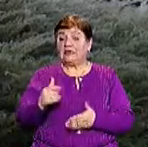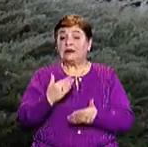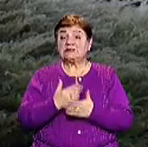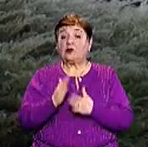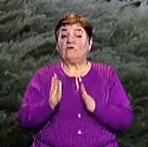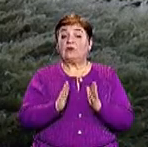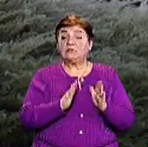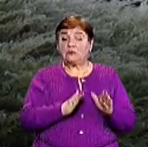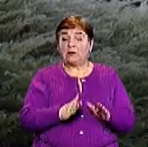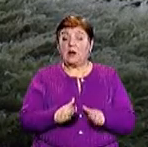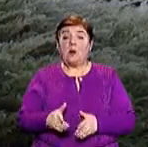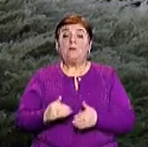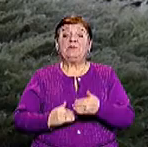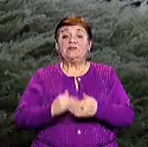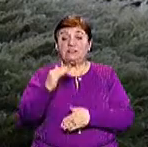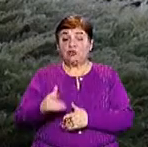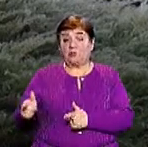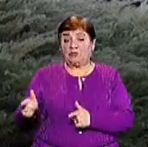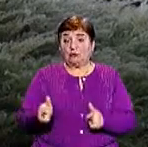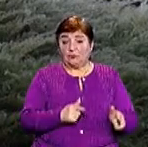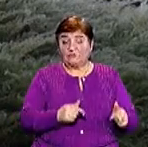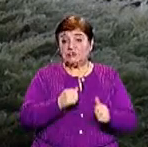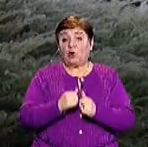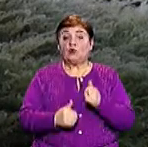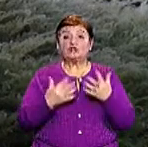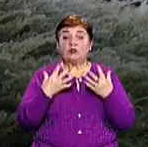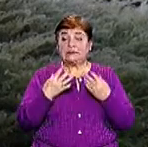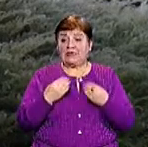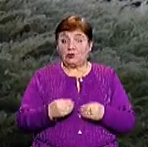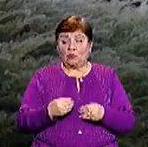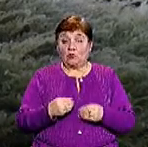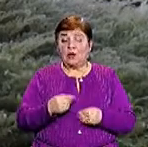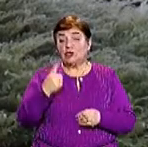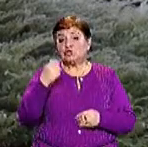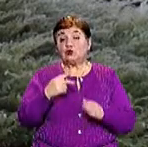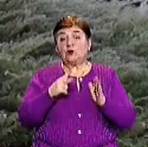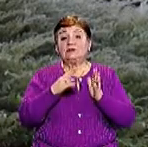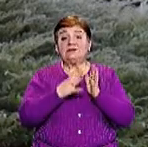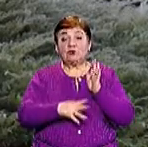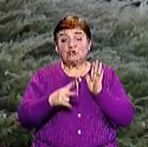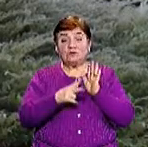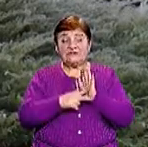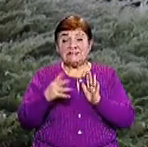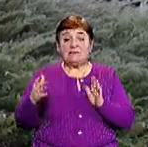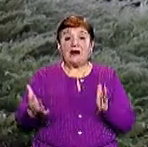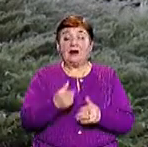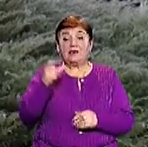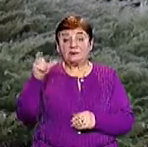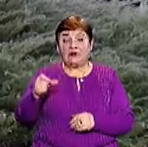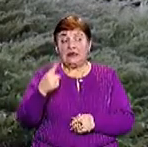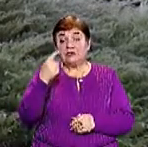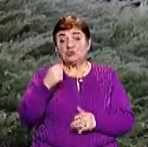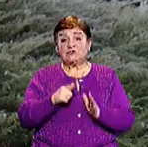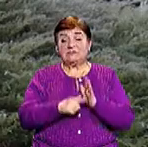режимі підвищеної готовності. До реагування щоденно готово 198 рятувальників і 176